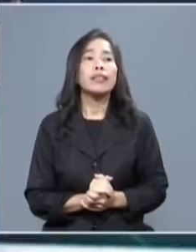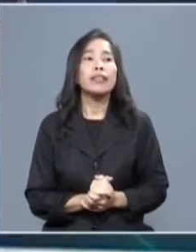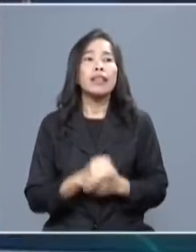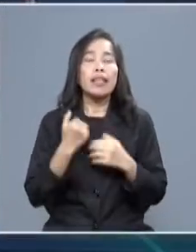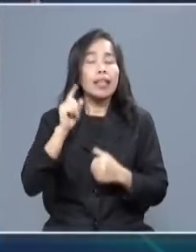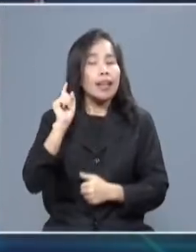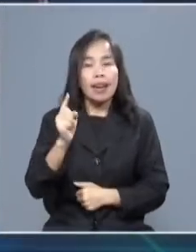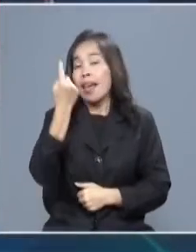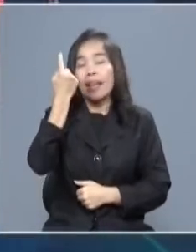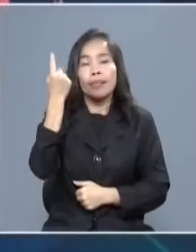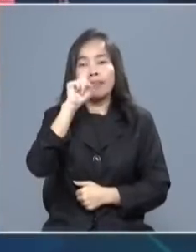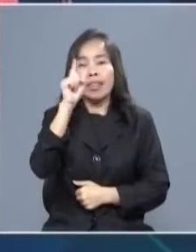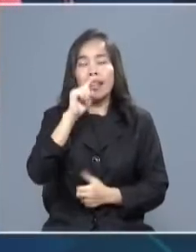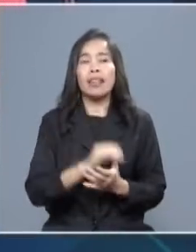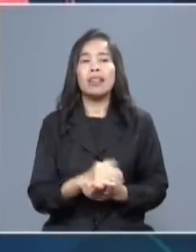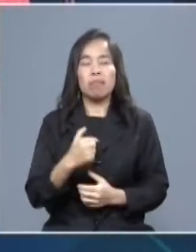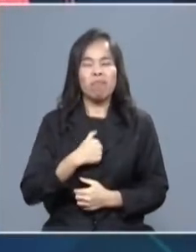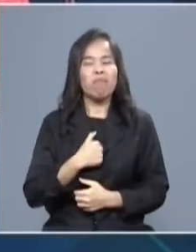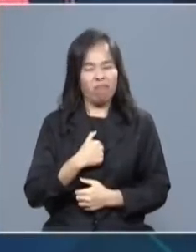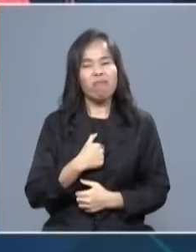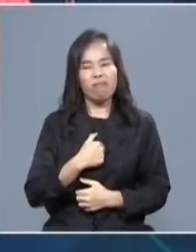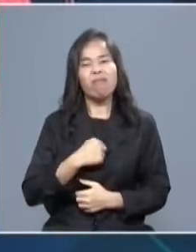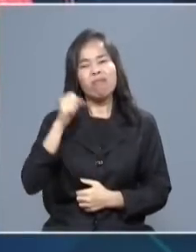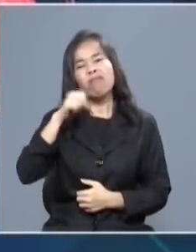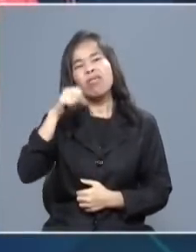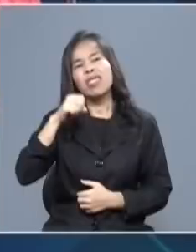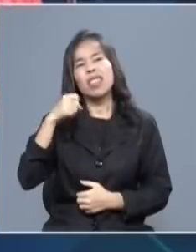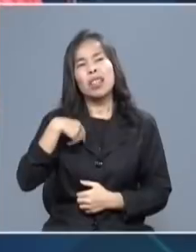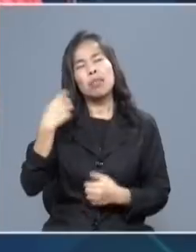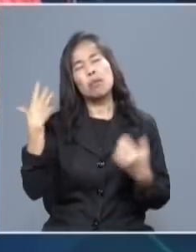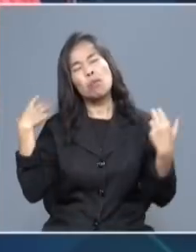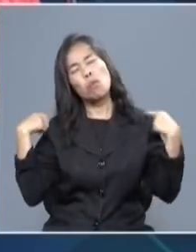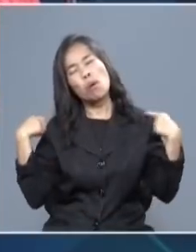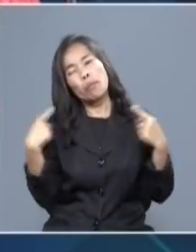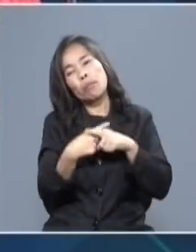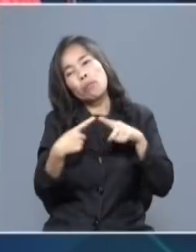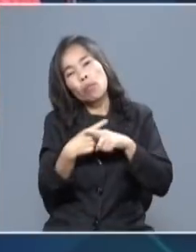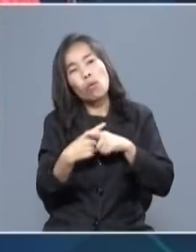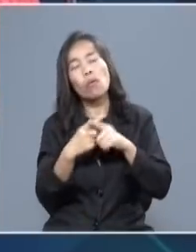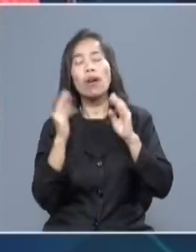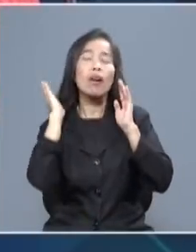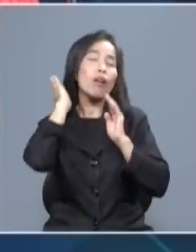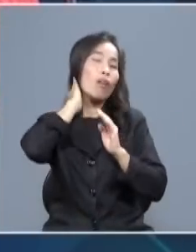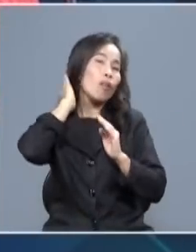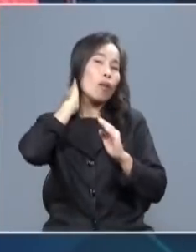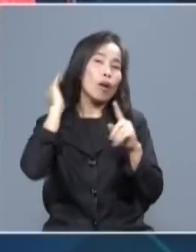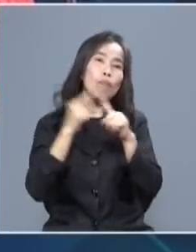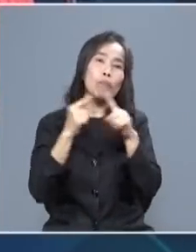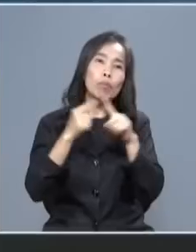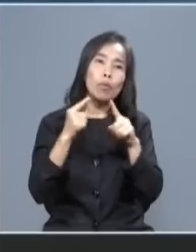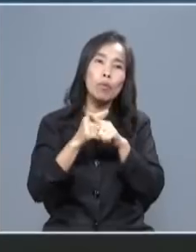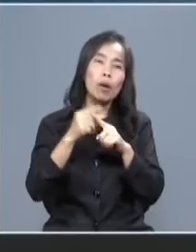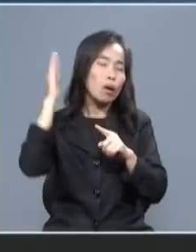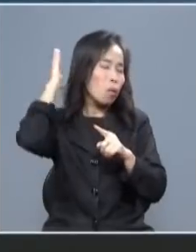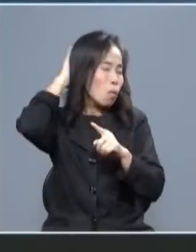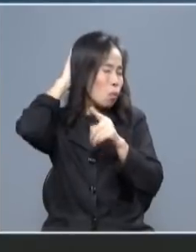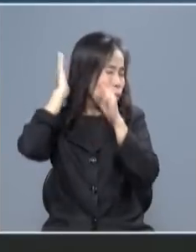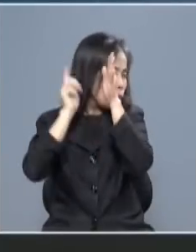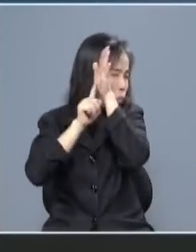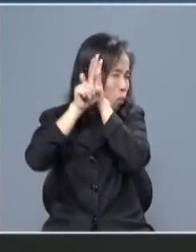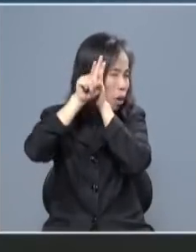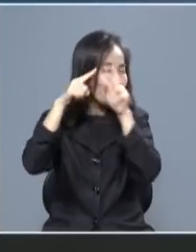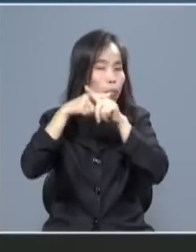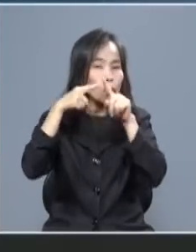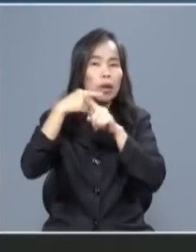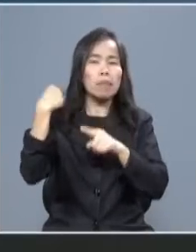แรกเลยนะคะคือเอิ้นก็เป็นคนนึงที่รู้สึกปวดไหล่ปวดต้นคอแล้วบางทีลามไปจนถึงปวดศีรษะเลยอันนี้คือ